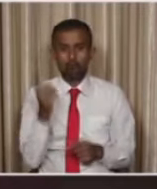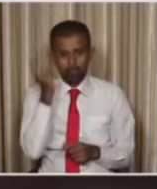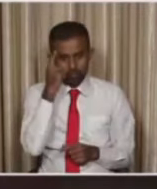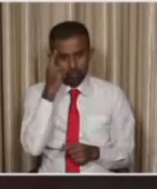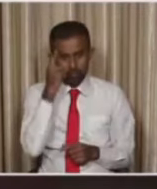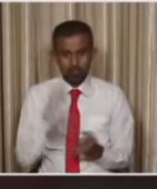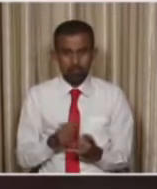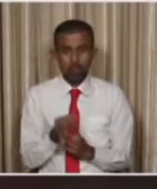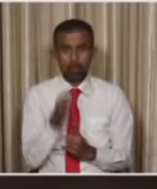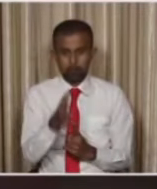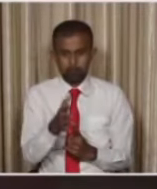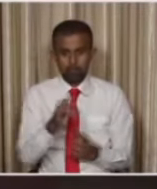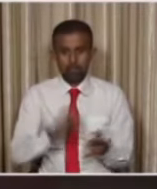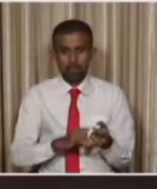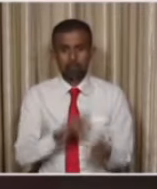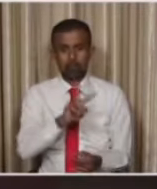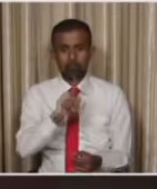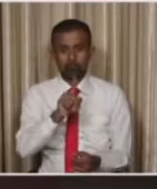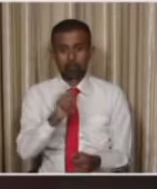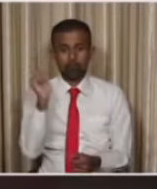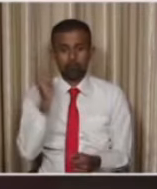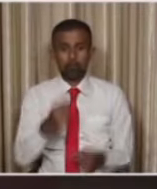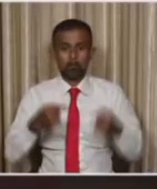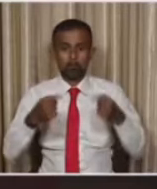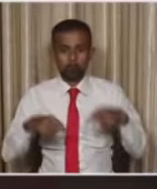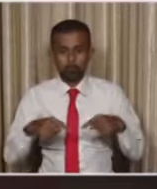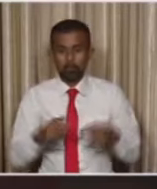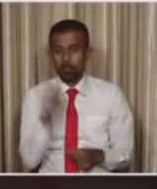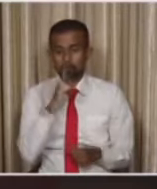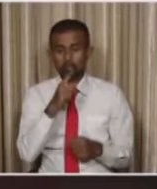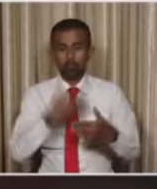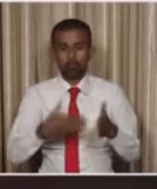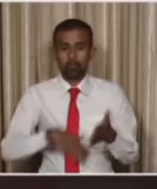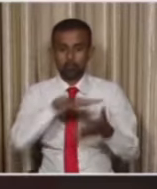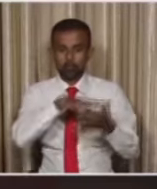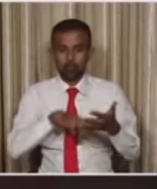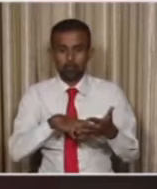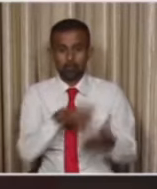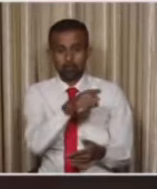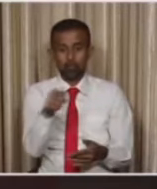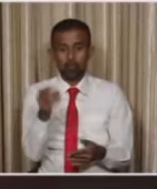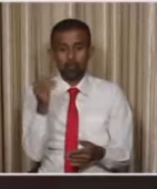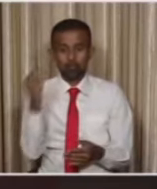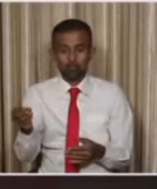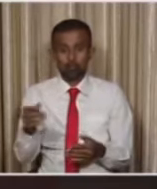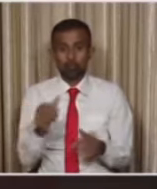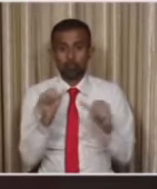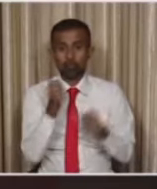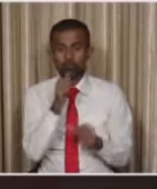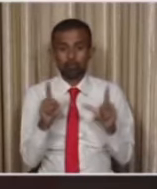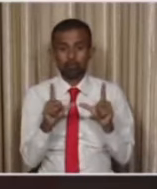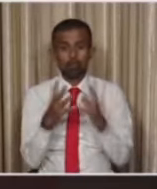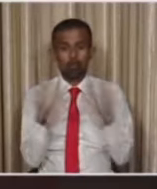නිසා සජිත් ප්‍රමදාසවත්තුමා සැප්තැම්බර් විශයක් කරද දිනවට පස්සේ කරන පලනි කැබිනට් පේපරක තමයි ඔය හාදයින්ට දුනු අර බාර් ලයිසන්ටික අවලංගු